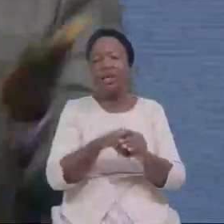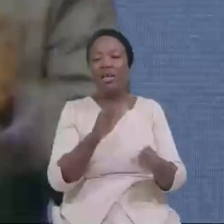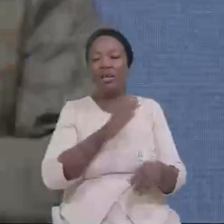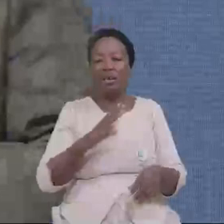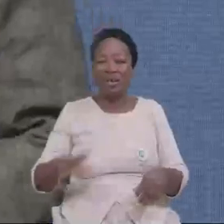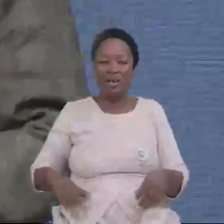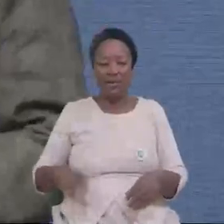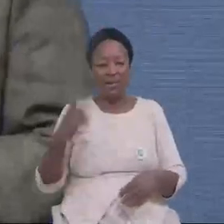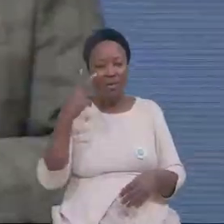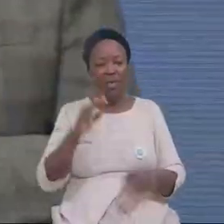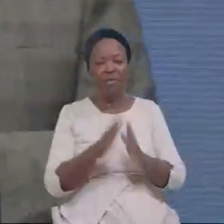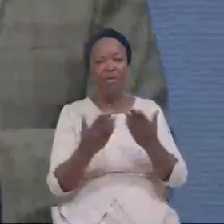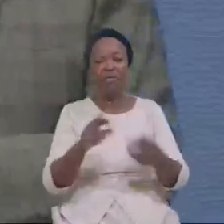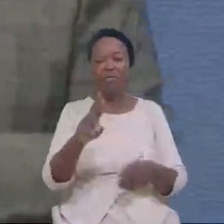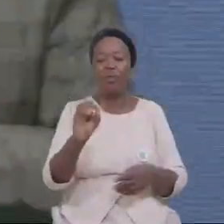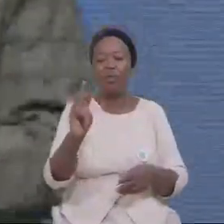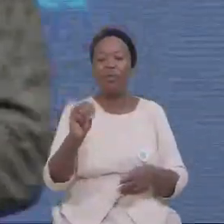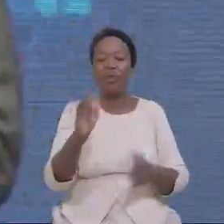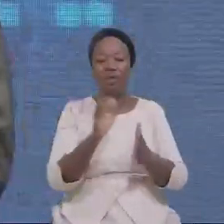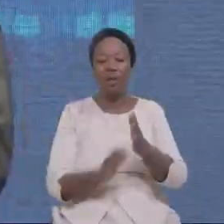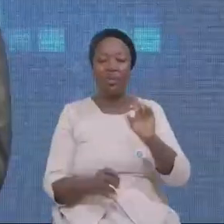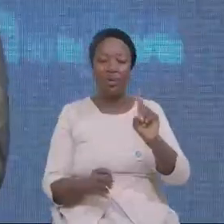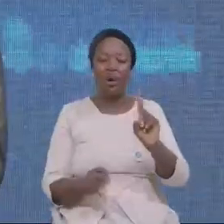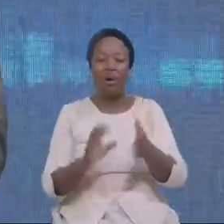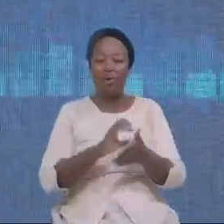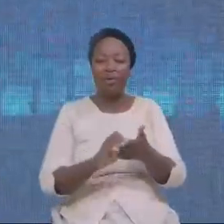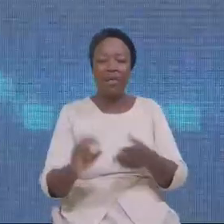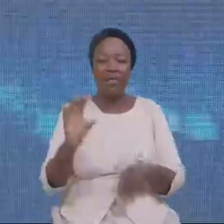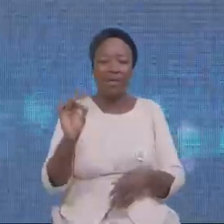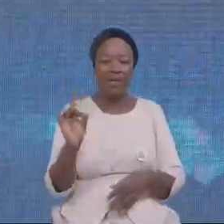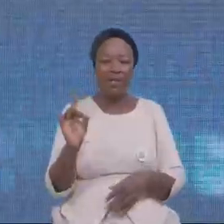En Romains au chapitre 1, verset 8.